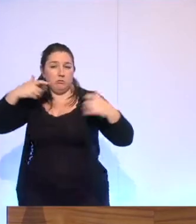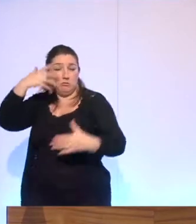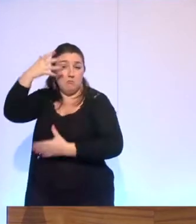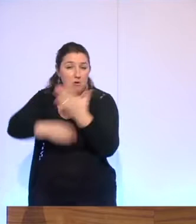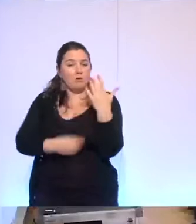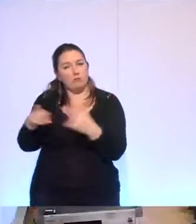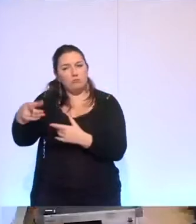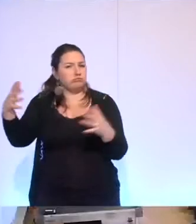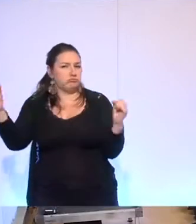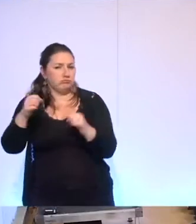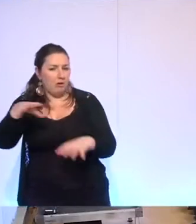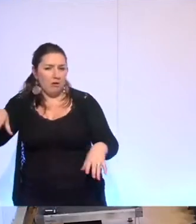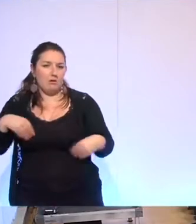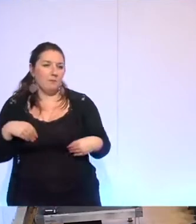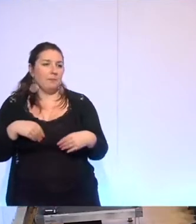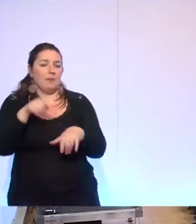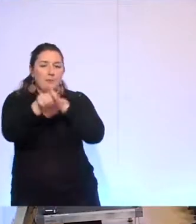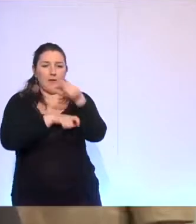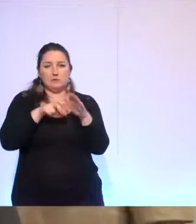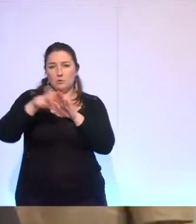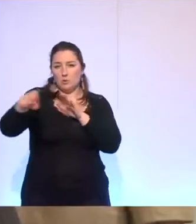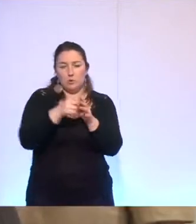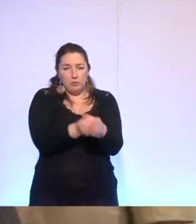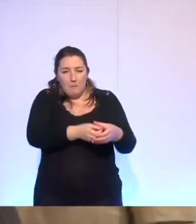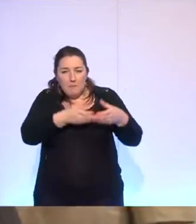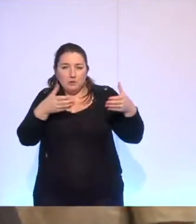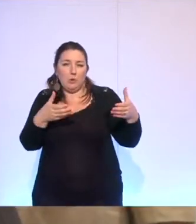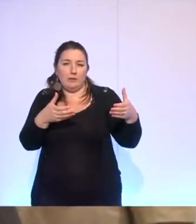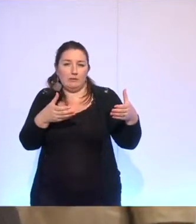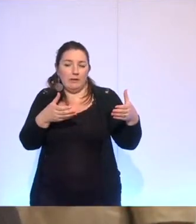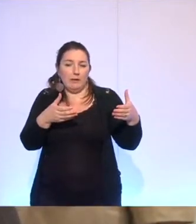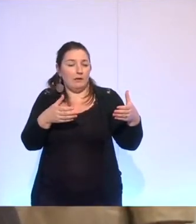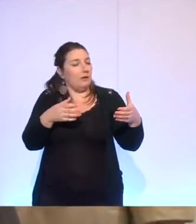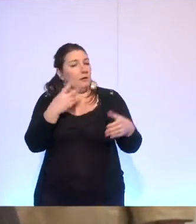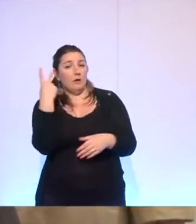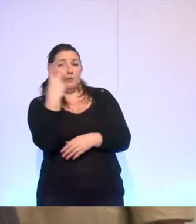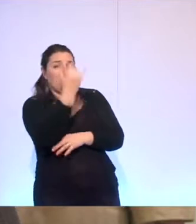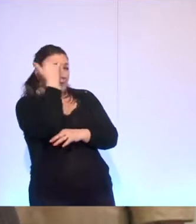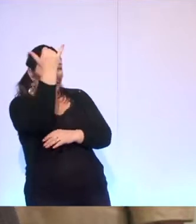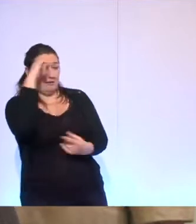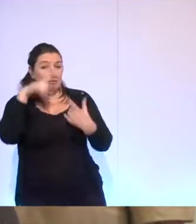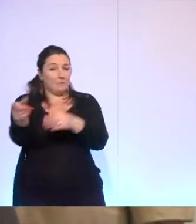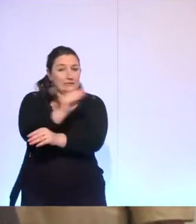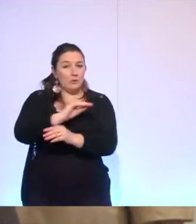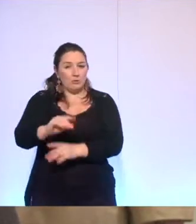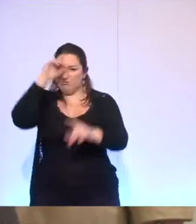Une majorité de Grenoblois ne partage pas votre vision en matière de sécurité.